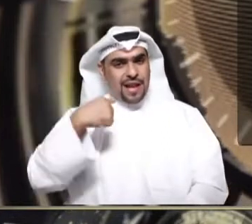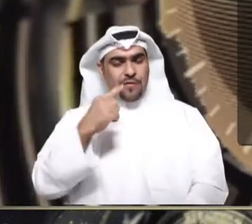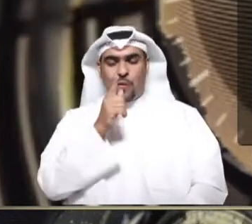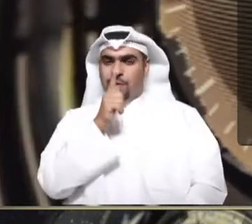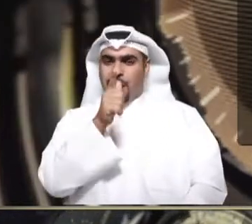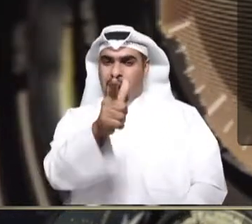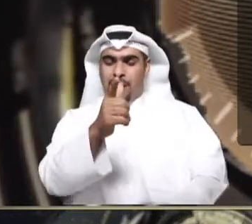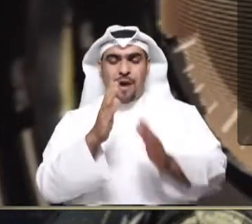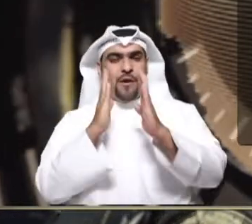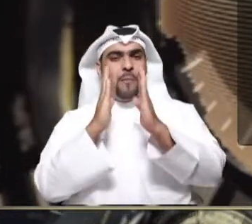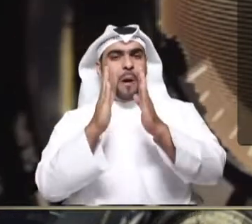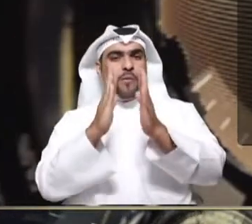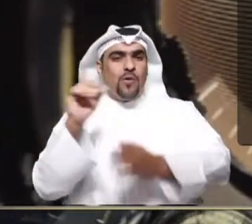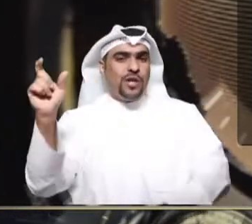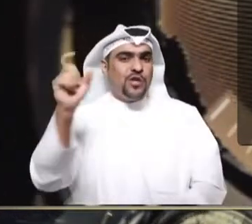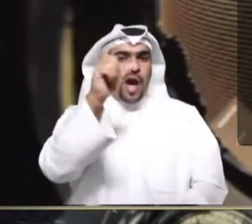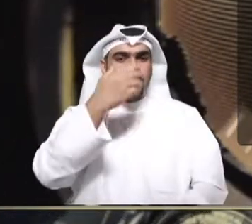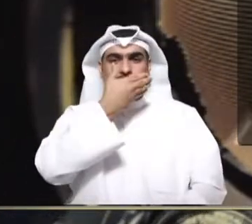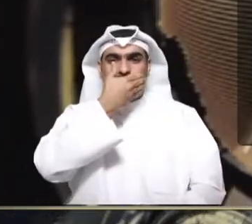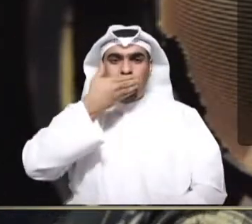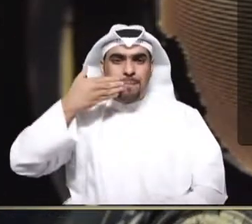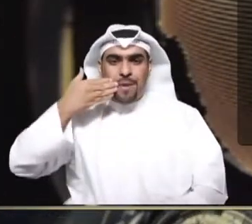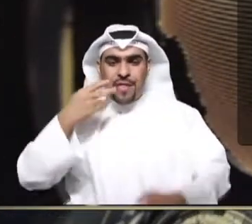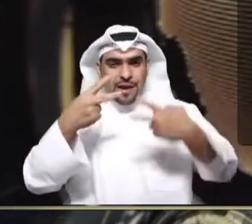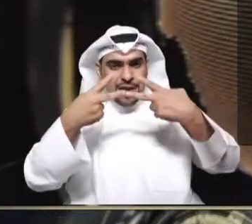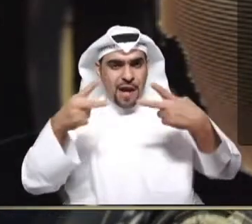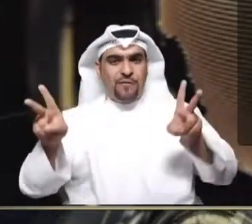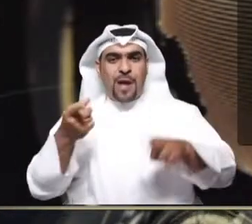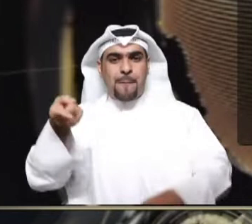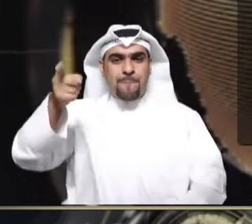الشقيقة. عبر فخامته خلالها عن خالص